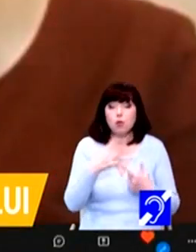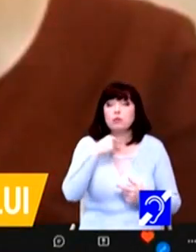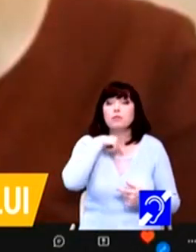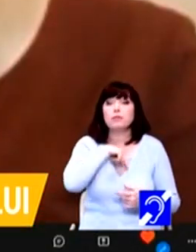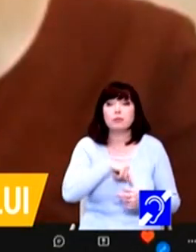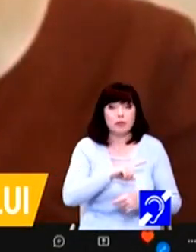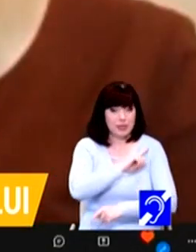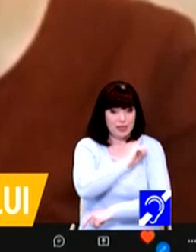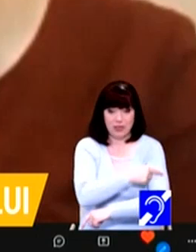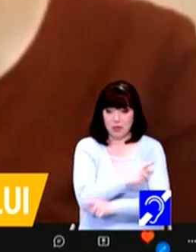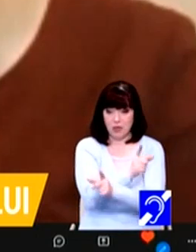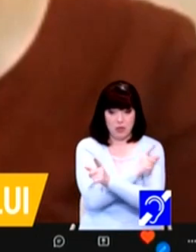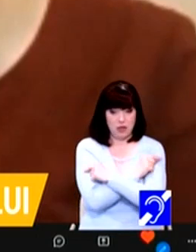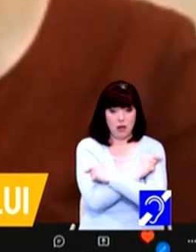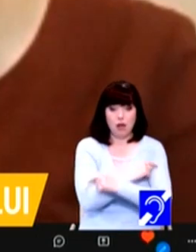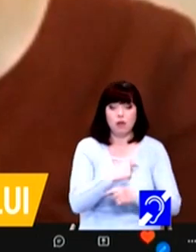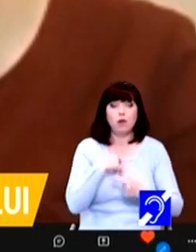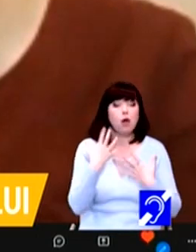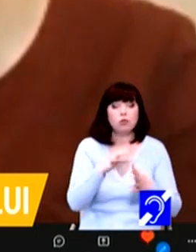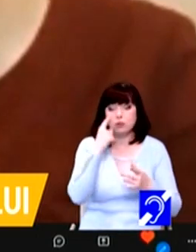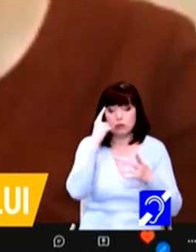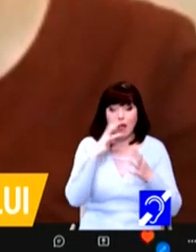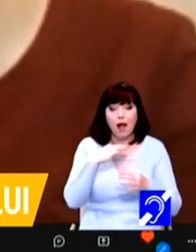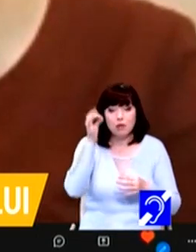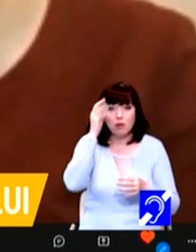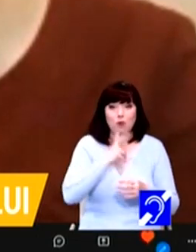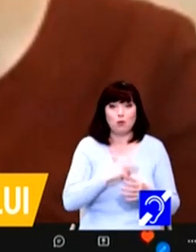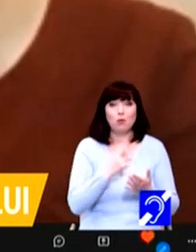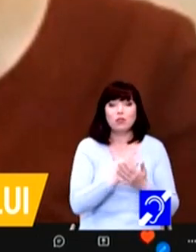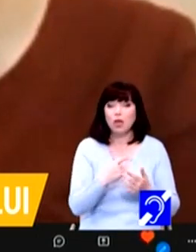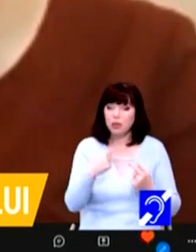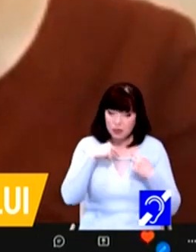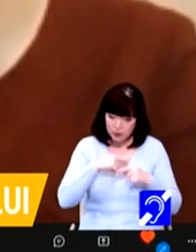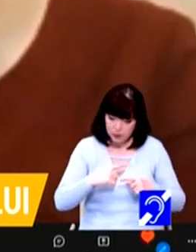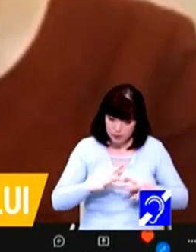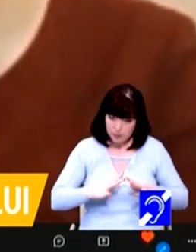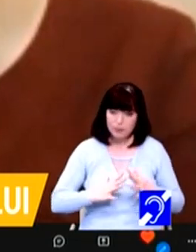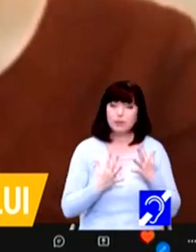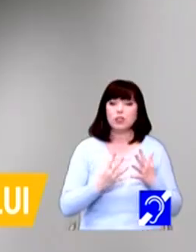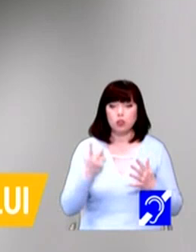deja spun gata, mă gândesc la ea și mă merg înainte.